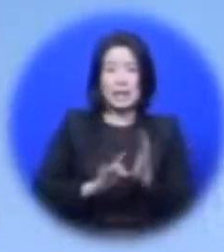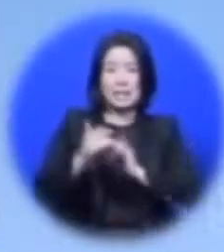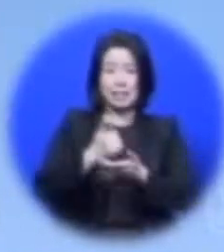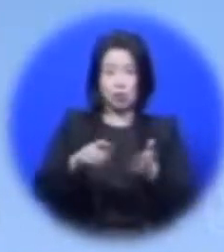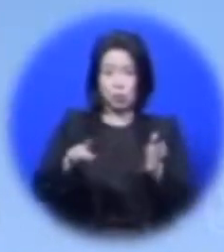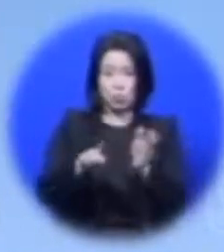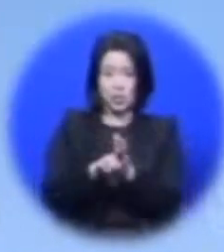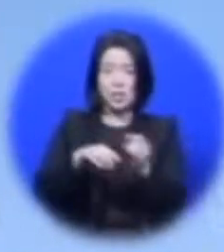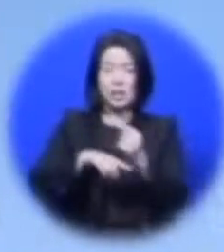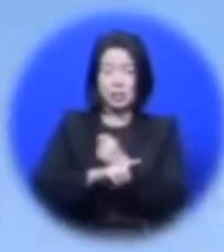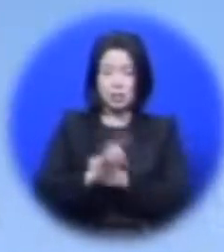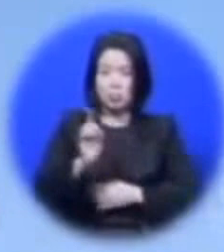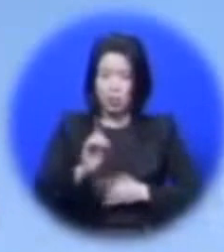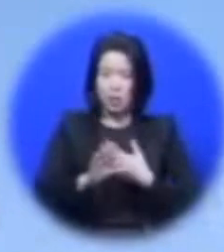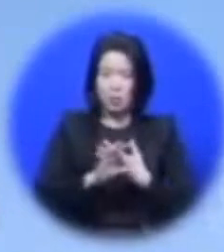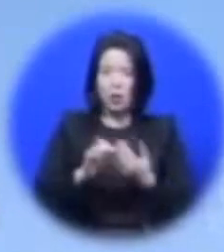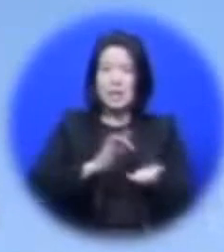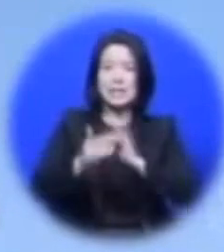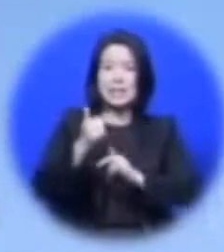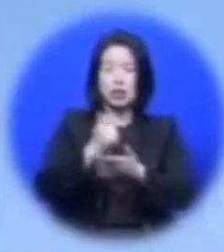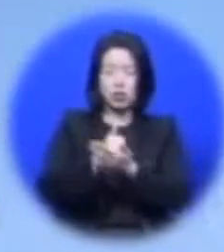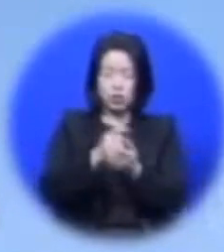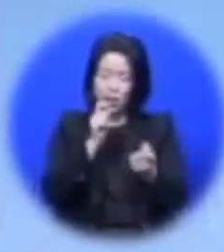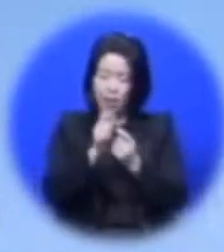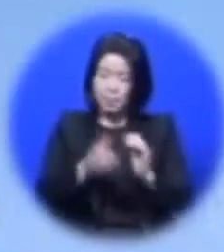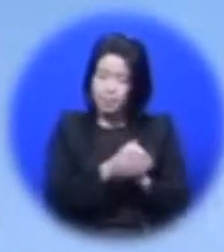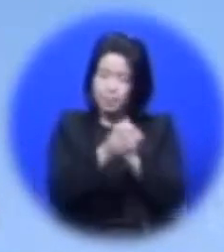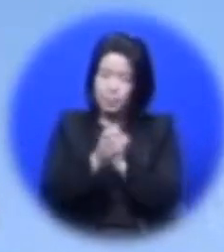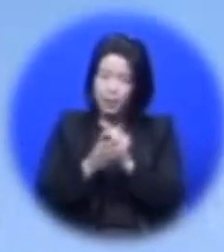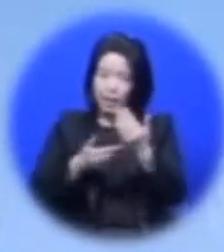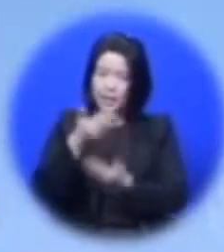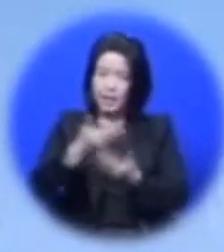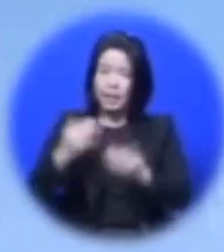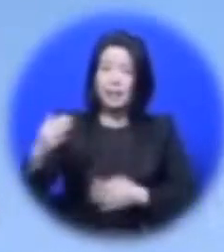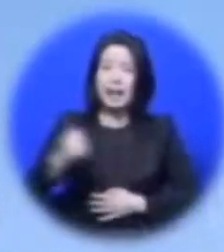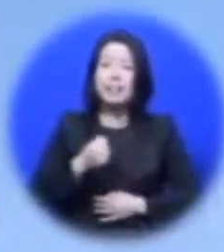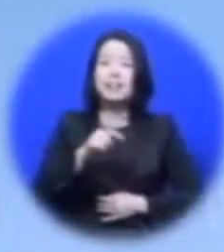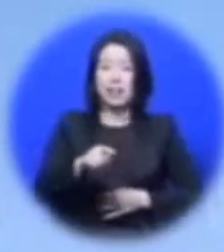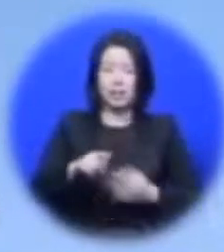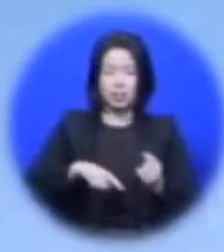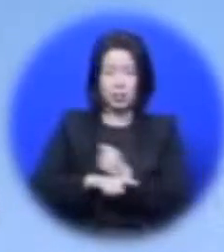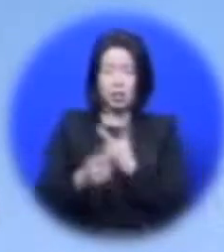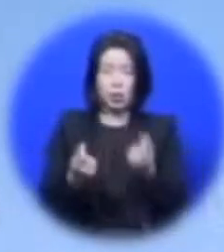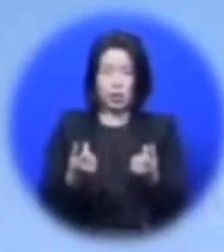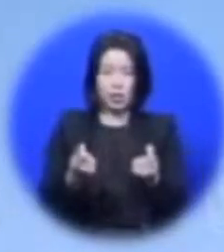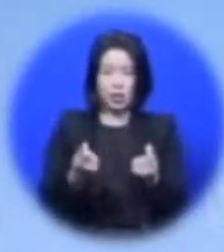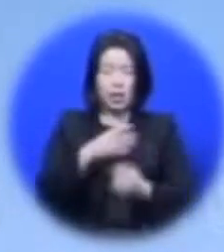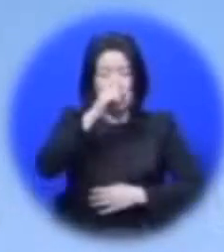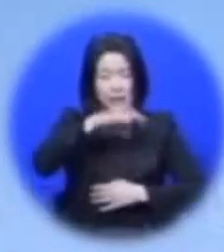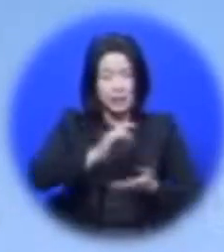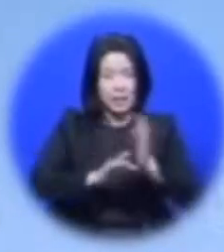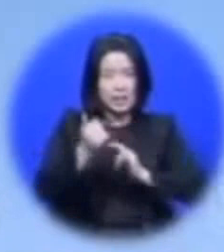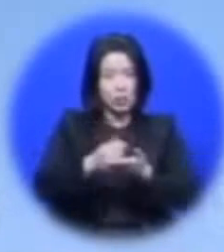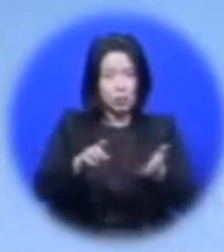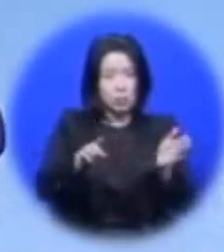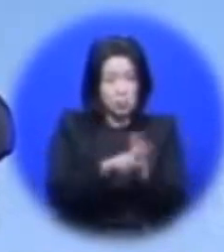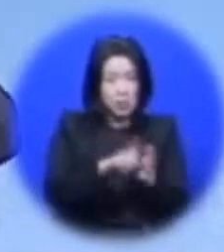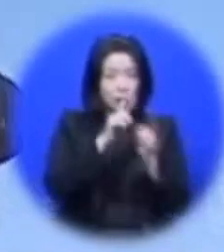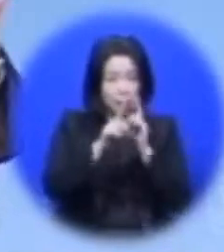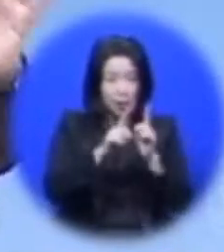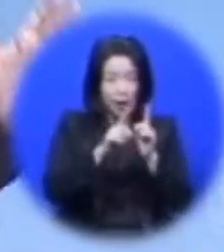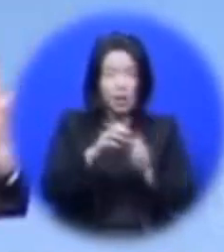것은 예수님과 사귐을 갖는 거라는 겁니다. 여러분, 그저 예수를 믿는다는 말하고